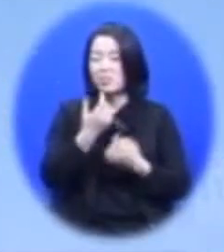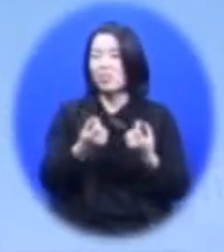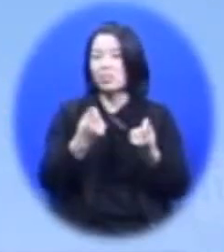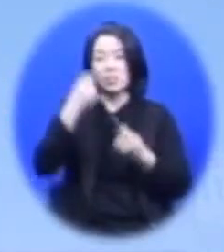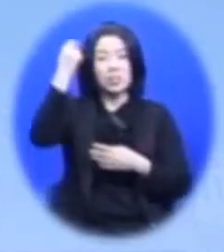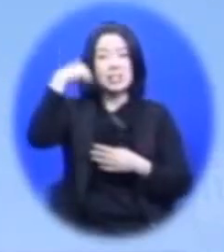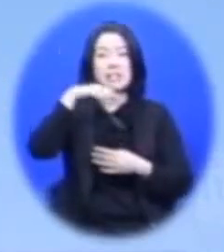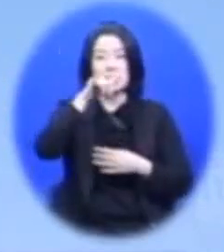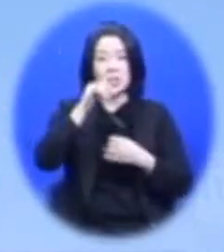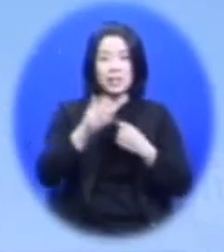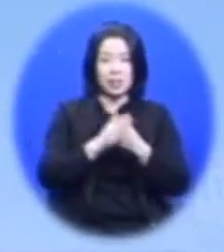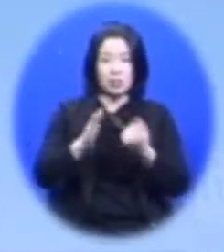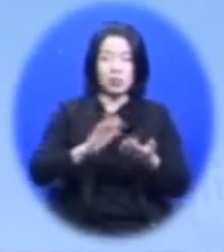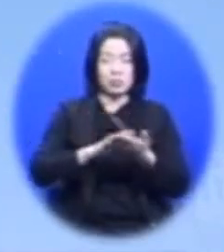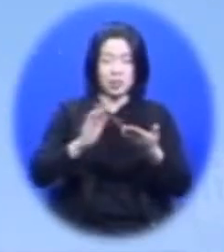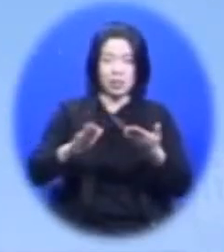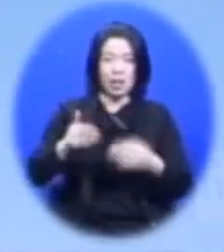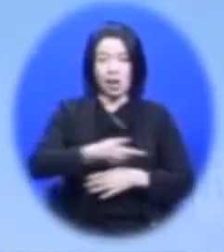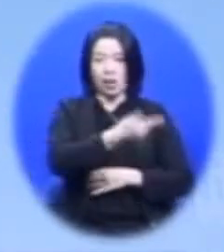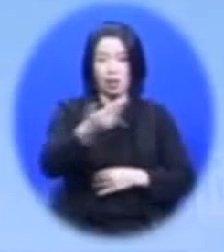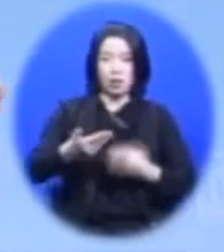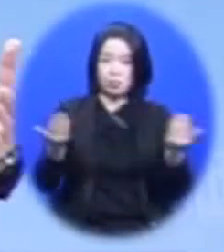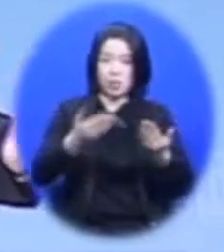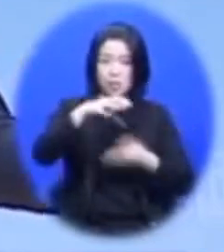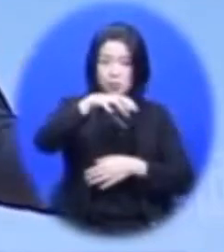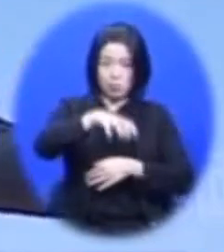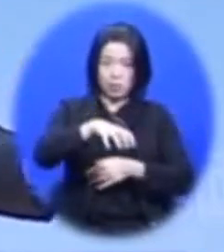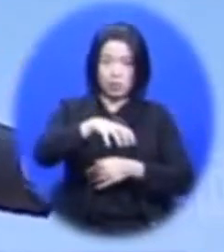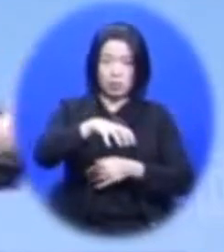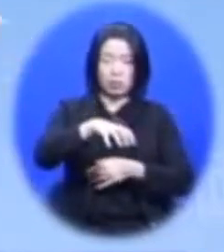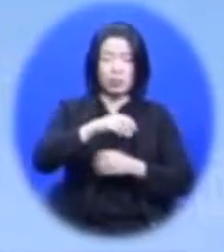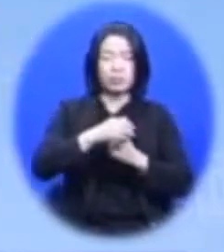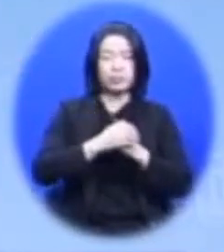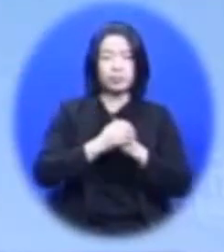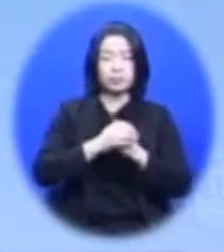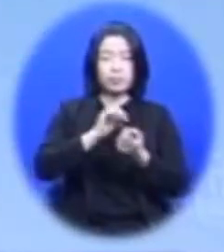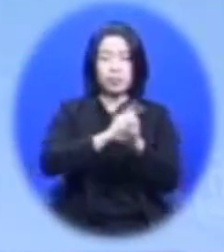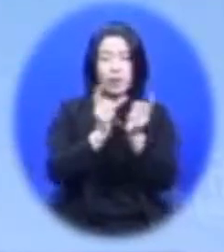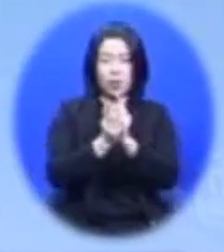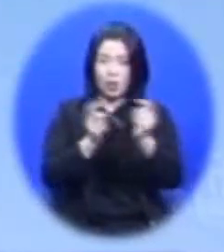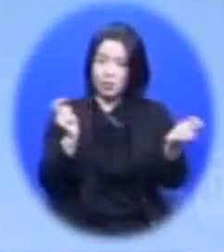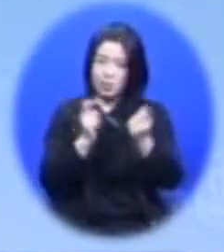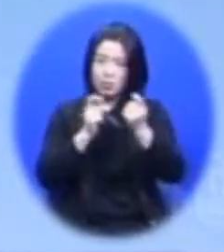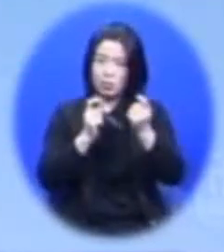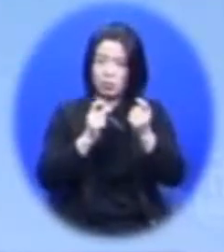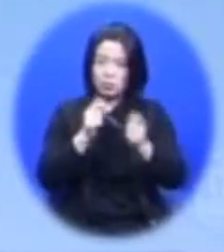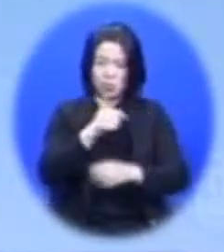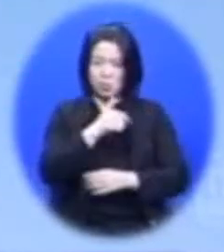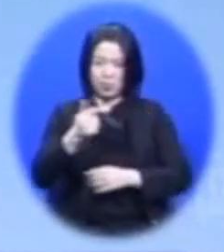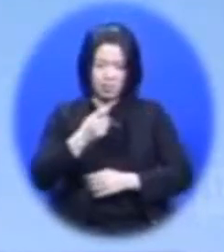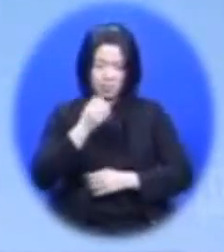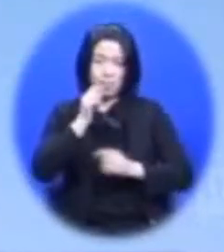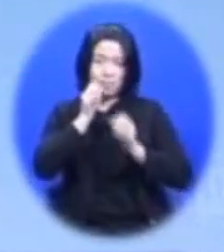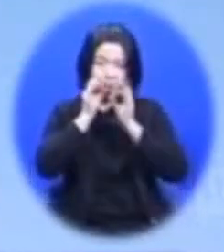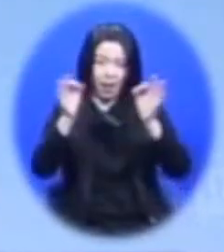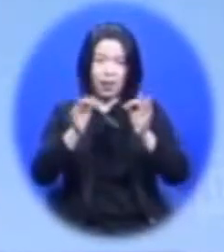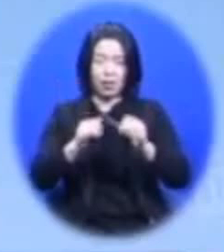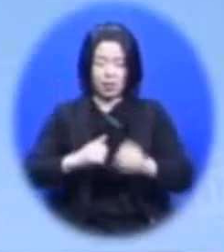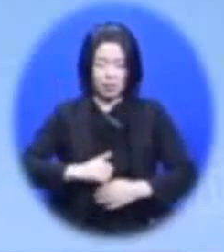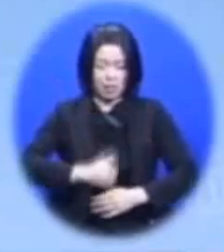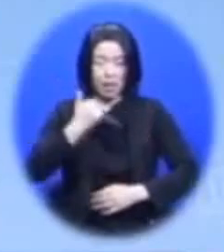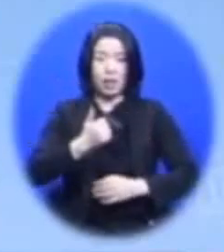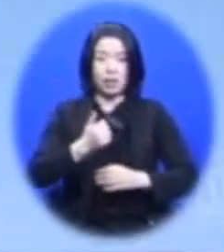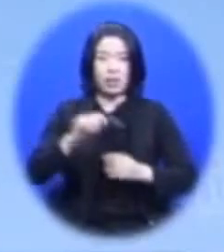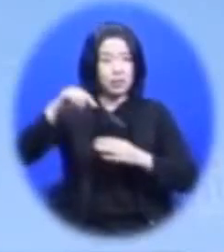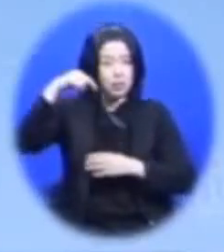때문입니다. 여러분, 직장에서도 직장에서 서로 다투고 큰 소리 지르고 막 이렇게 혈기 부리고 난